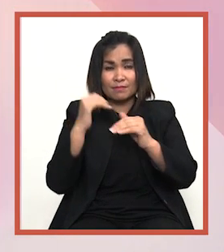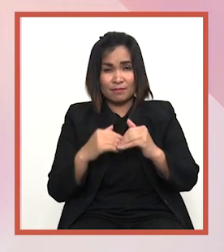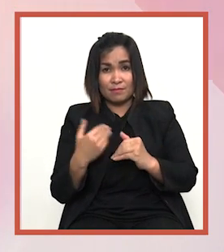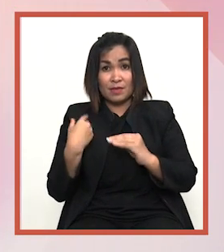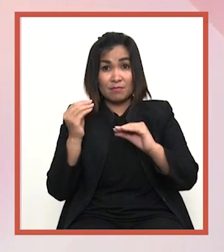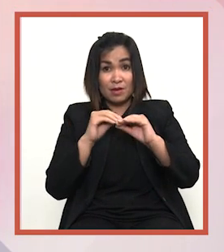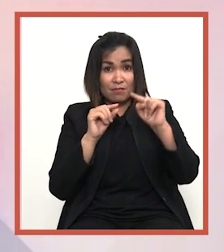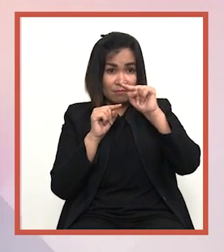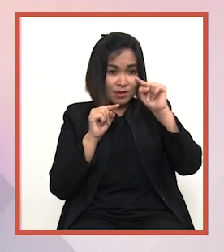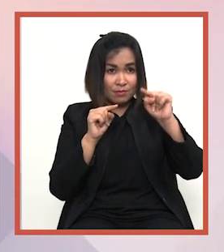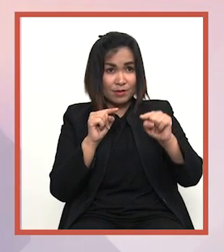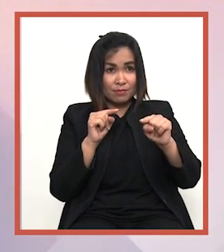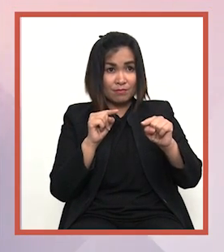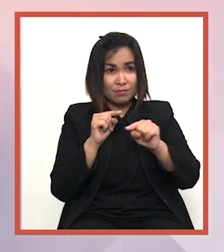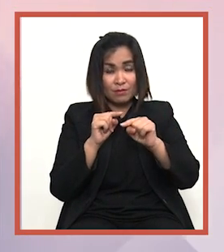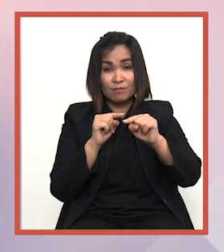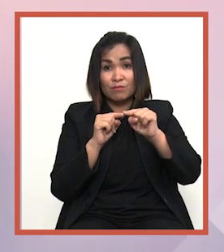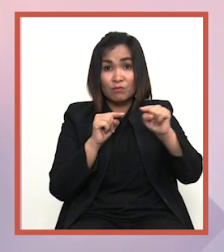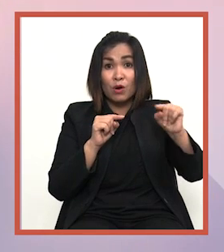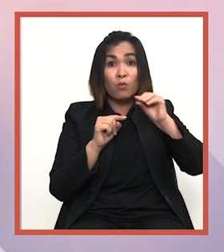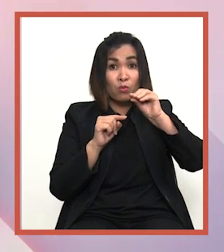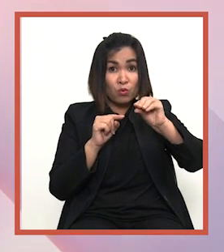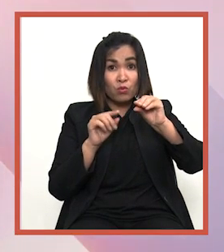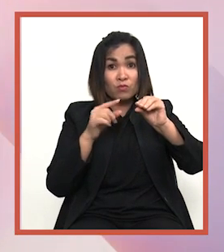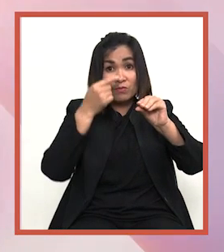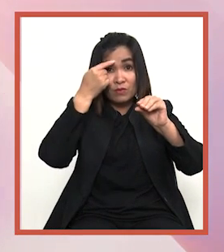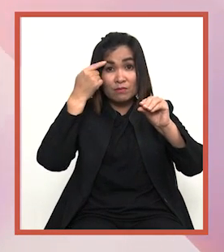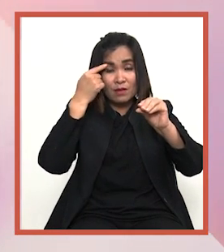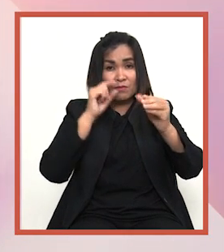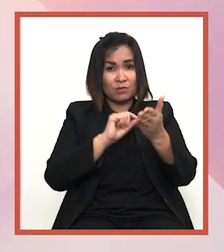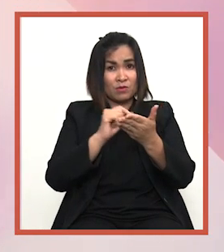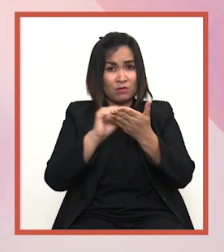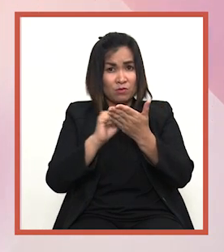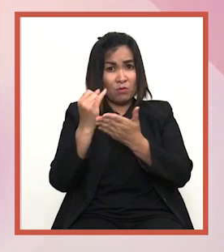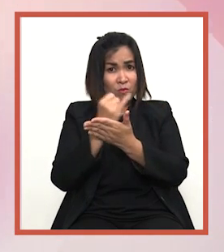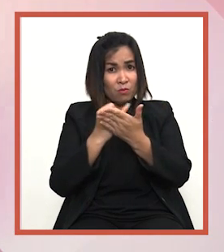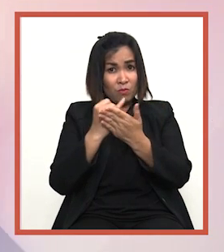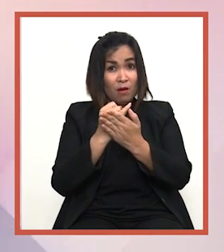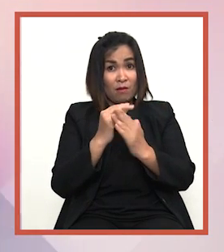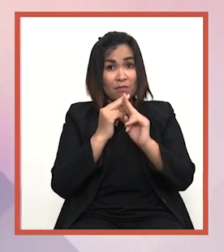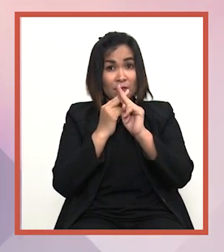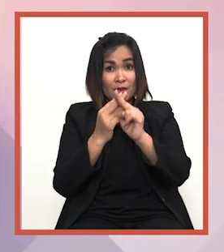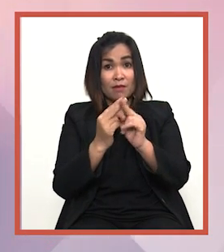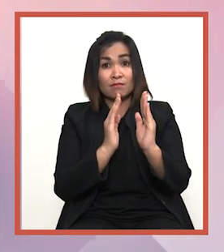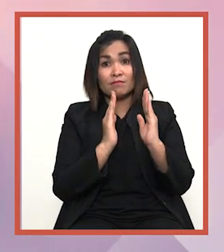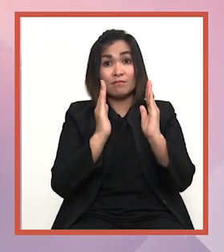ให้นักเรียนนะฮะนักศึกษาจดนะครับเขียนวาดลงไปนะครับ